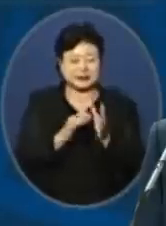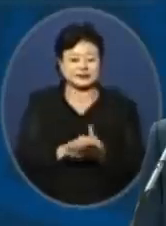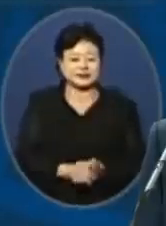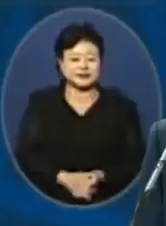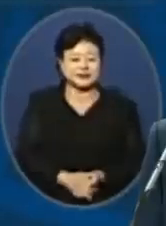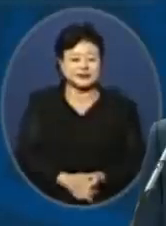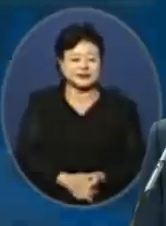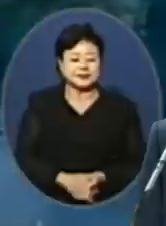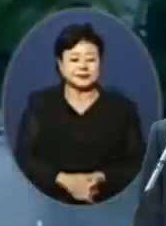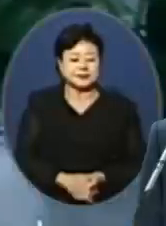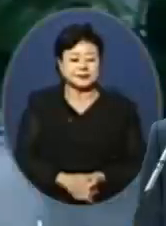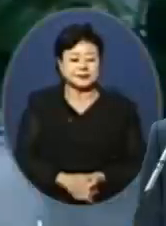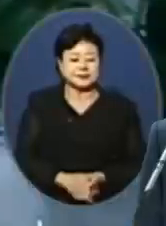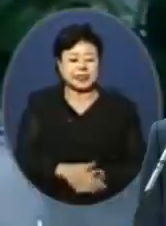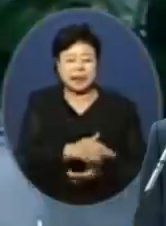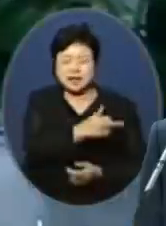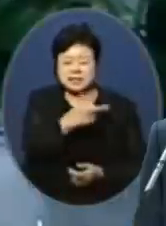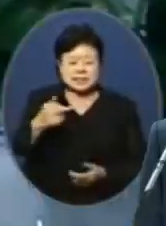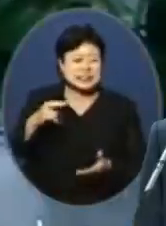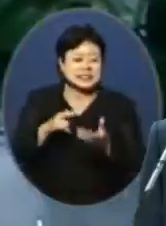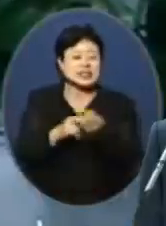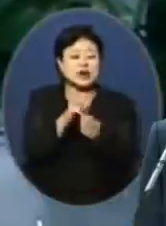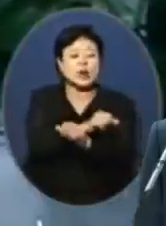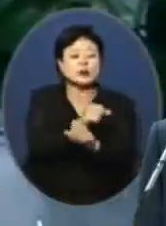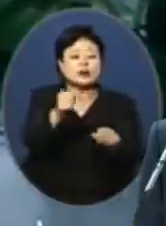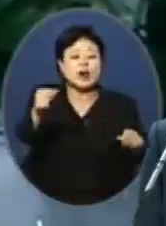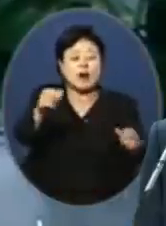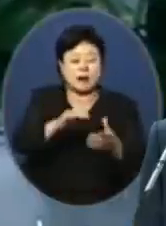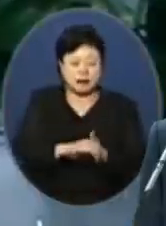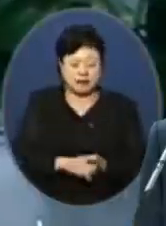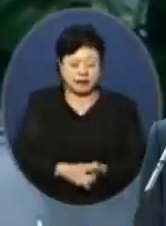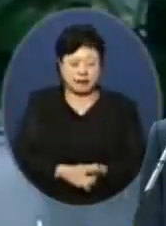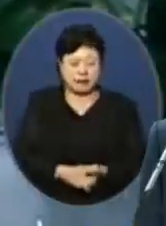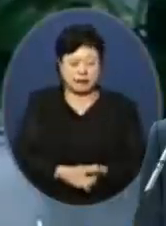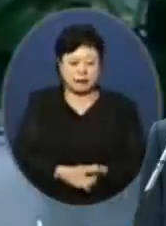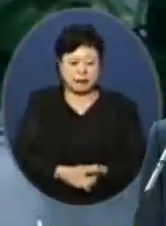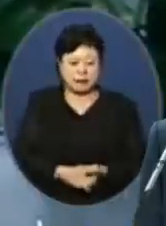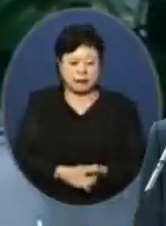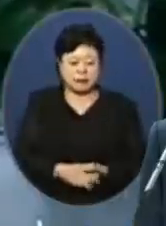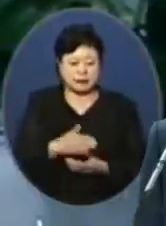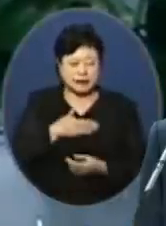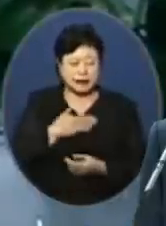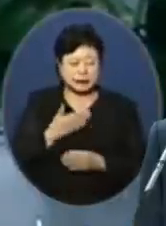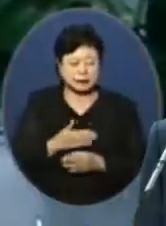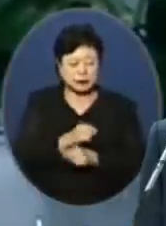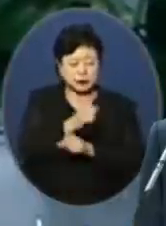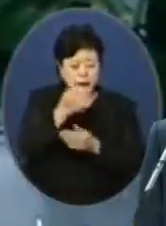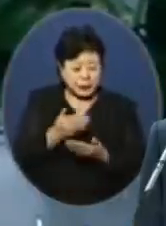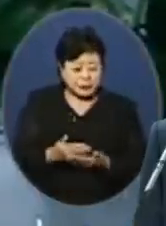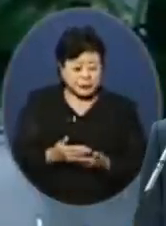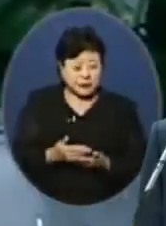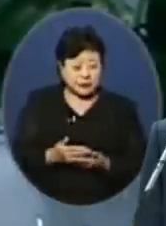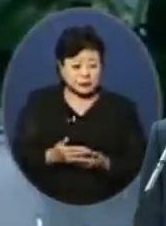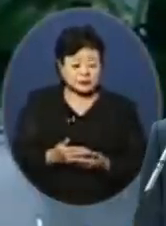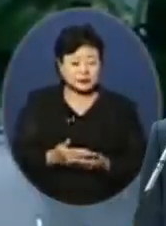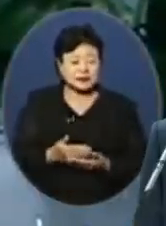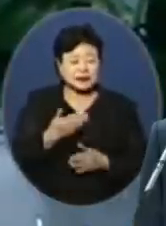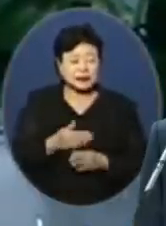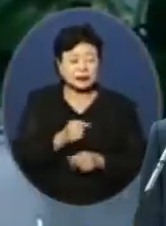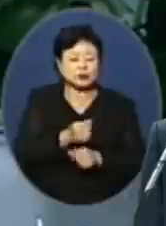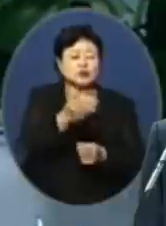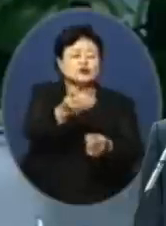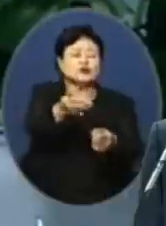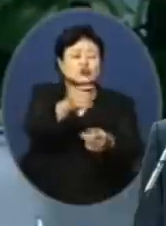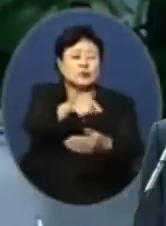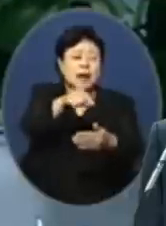기적이다. 가장 큰 기적이 용서하는 마음이라는 것입니다. 내가 남에게 용서받기만 하는 것이 아니라 남을